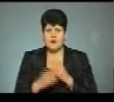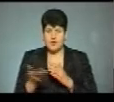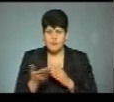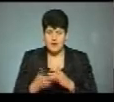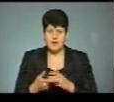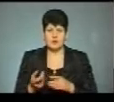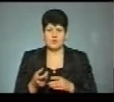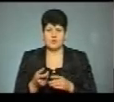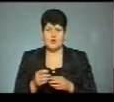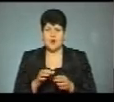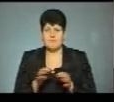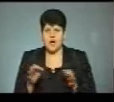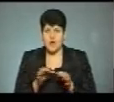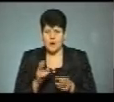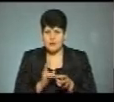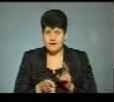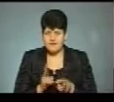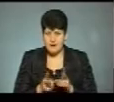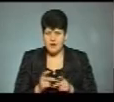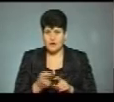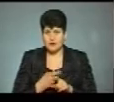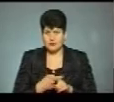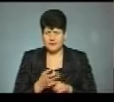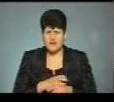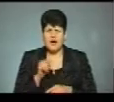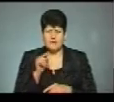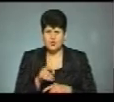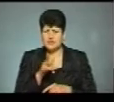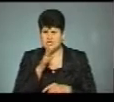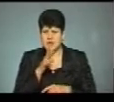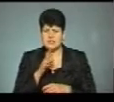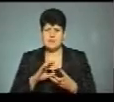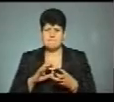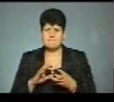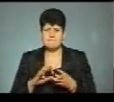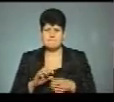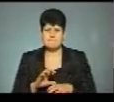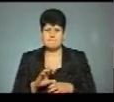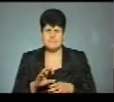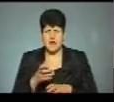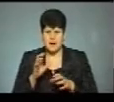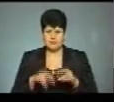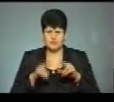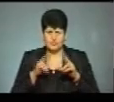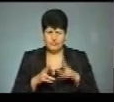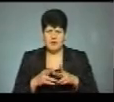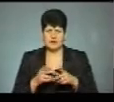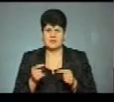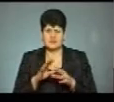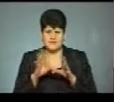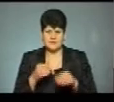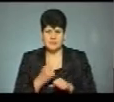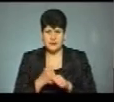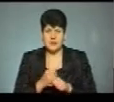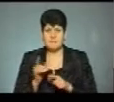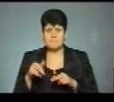і макарони варю. Хоча в той час і барикади будував, і напалми розливав, і потім та звичка не пропала, пішов